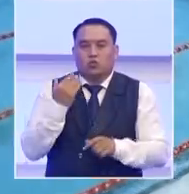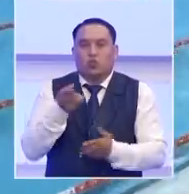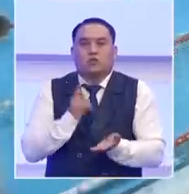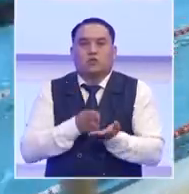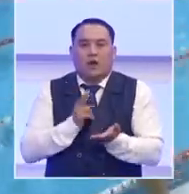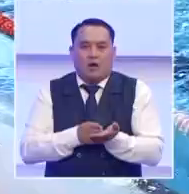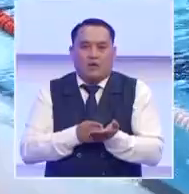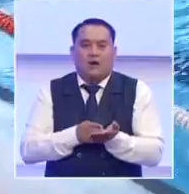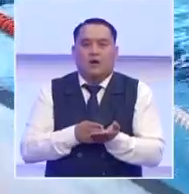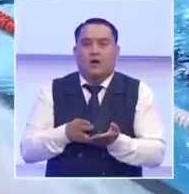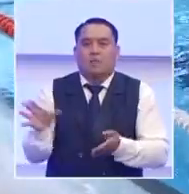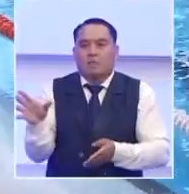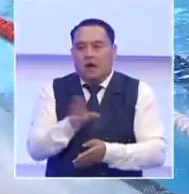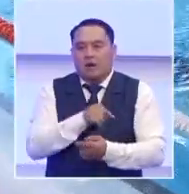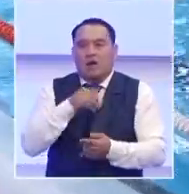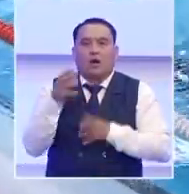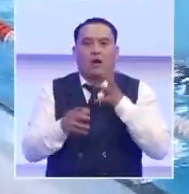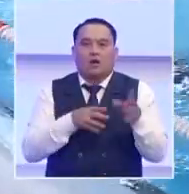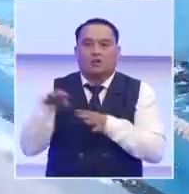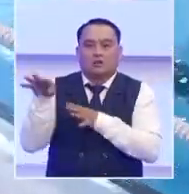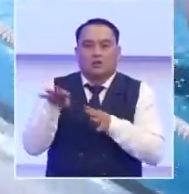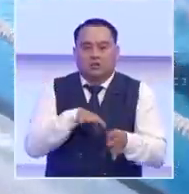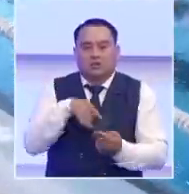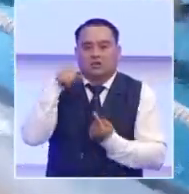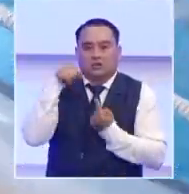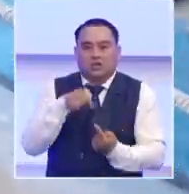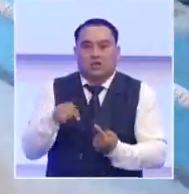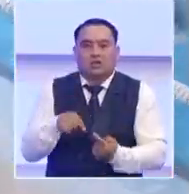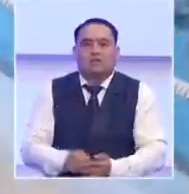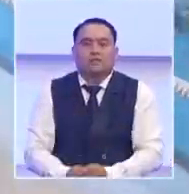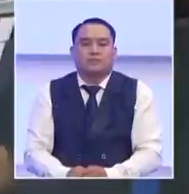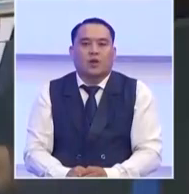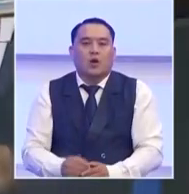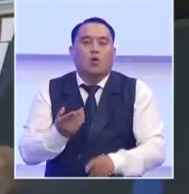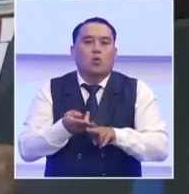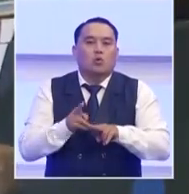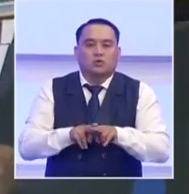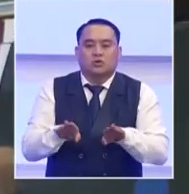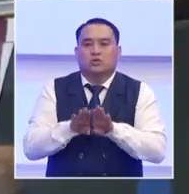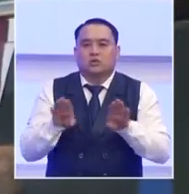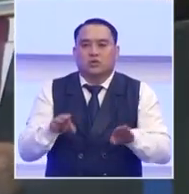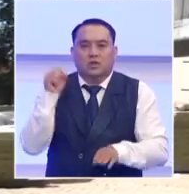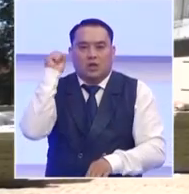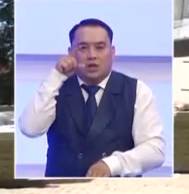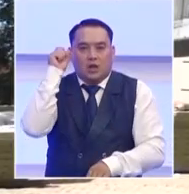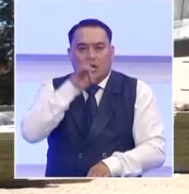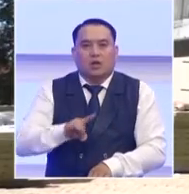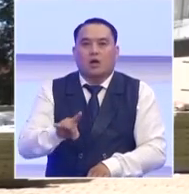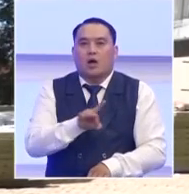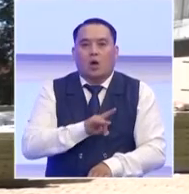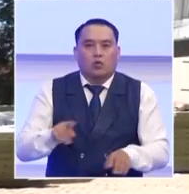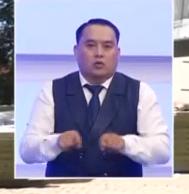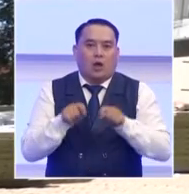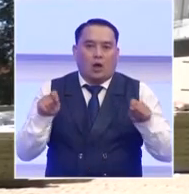дәлелі. Іші сырты барлығы халықаралық стандарттарға сәйкестендірілген. Жақында осындай кешен Ескелді ауданындағы Қарабұлақ